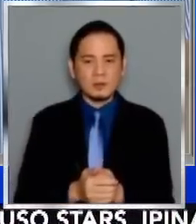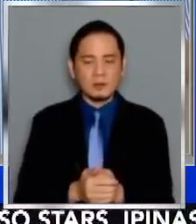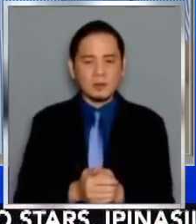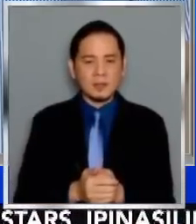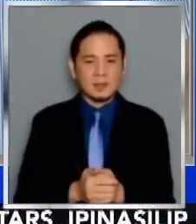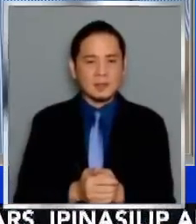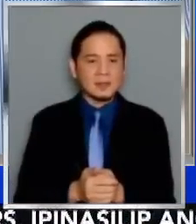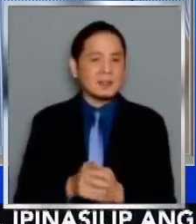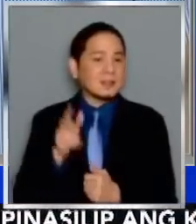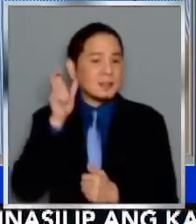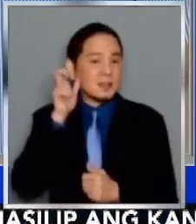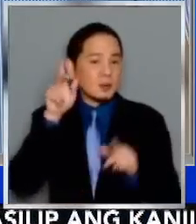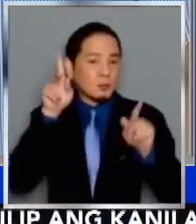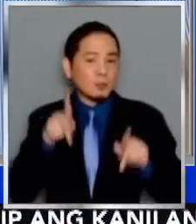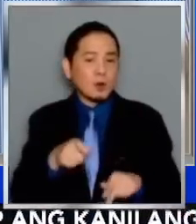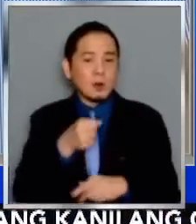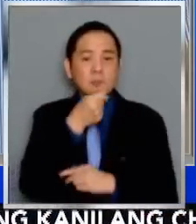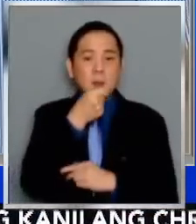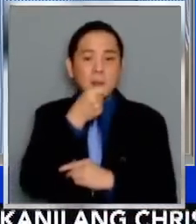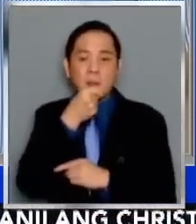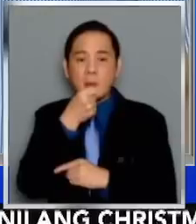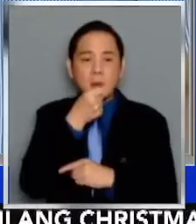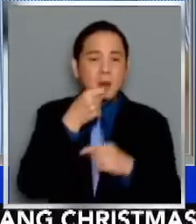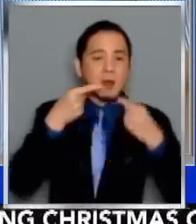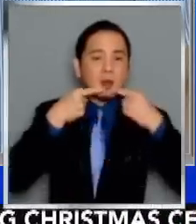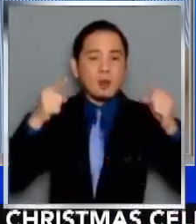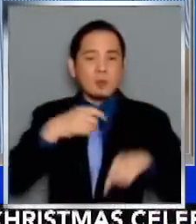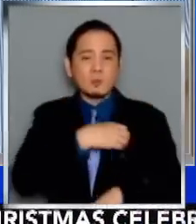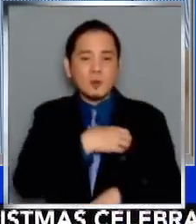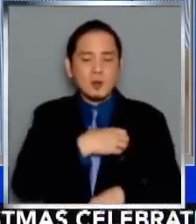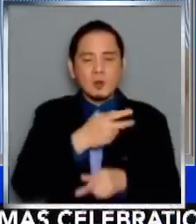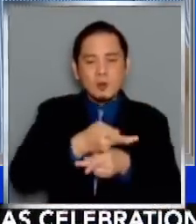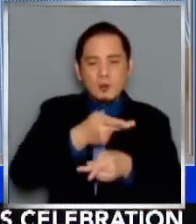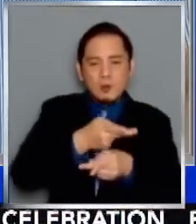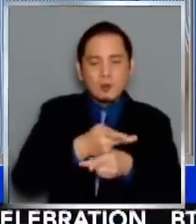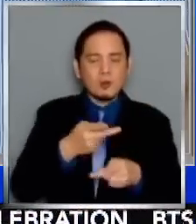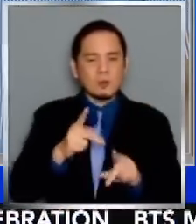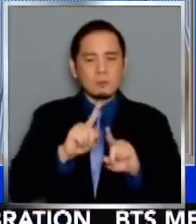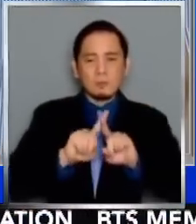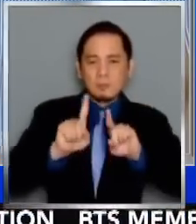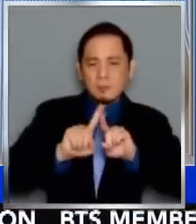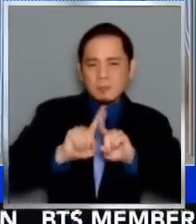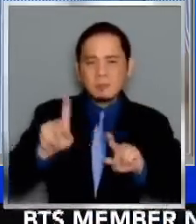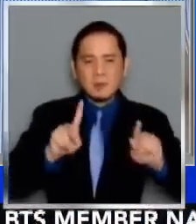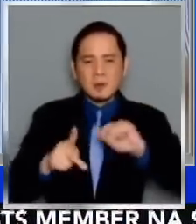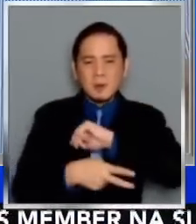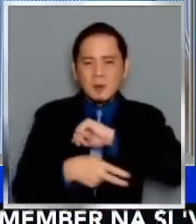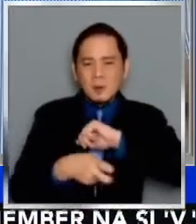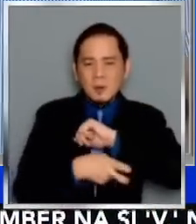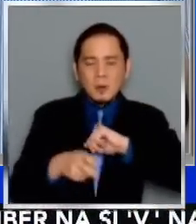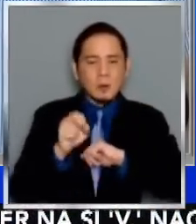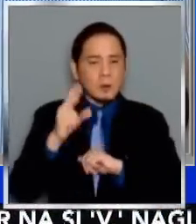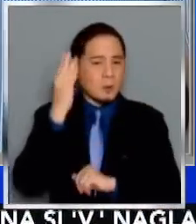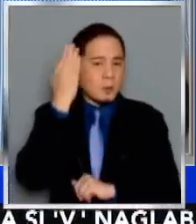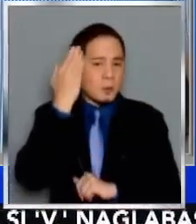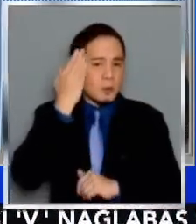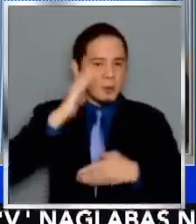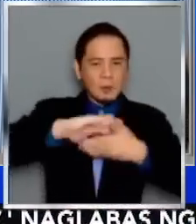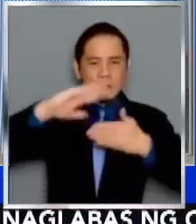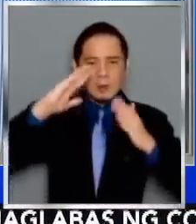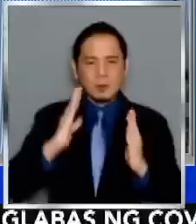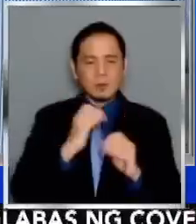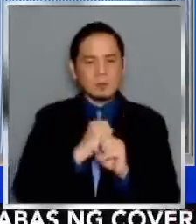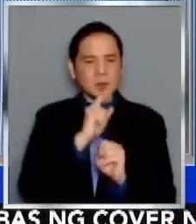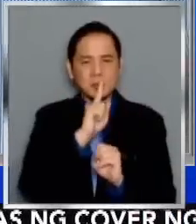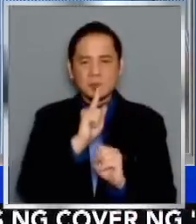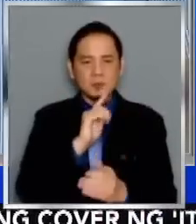paulit-ulit sinasabi ng mga polis na mag-ingat sa mga mandurukot, mag-ingat din sa mga nagpapanggap na vlogger. Yan nga po ay para hindi na nga maulit yung isa